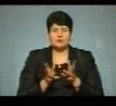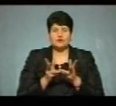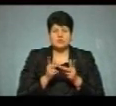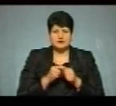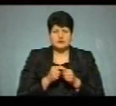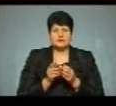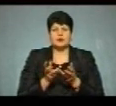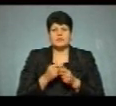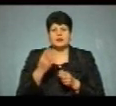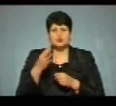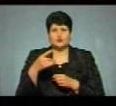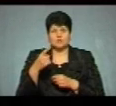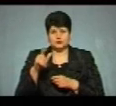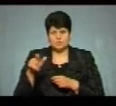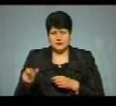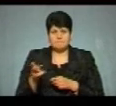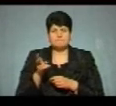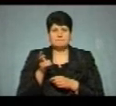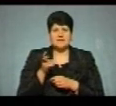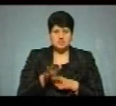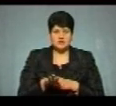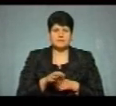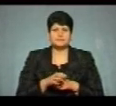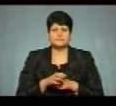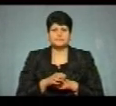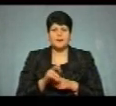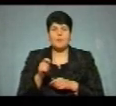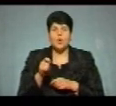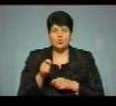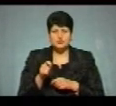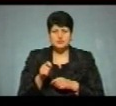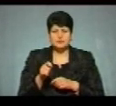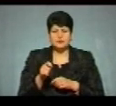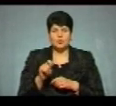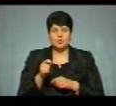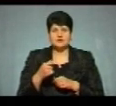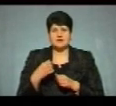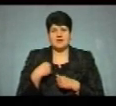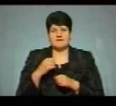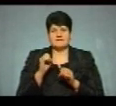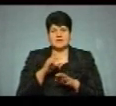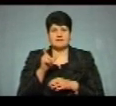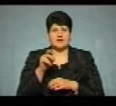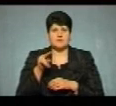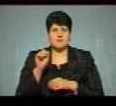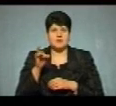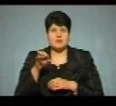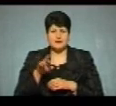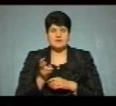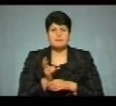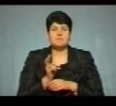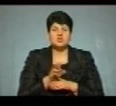набрали 41 чоловік. Прийшли, значить, по ключі, бо ключі я віддав єпархію. І вони